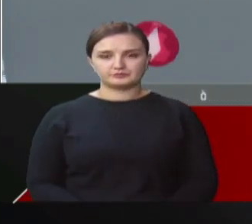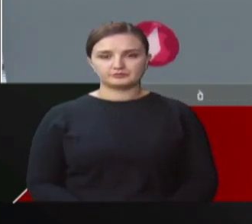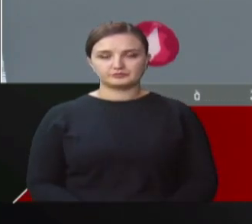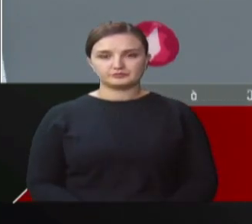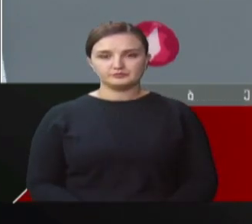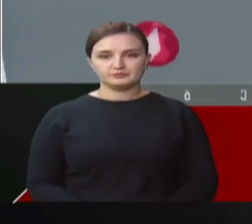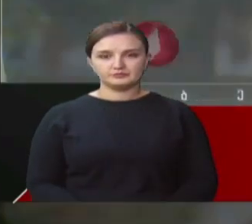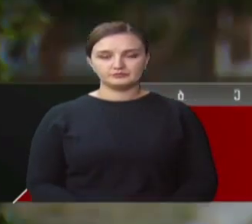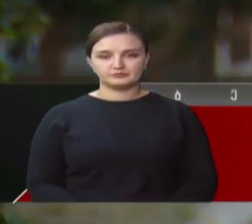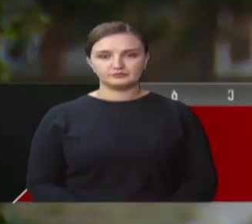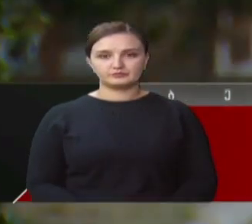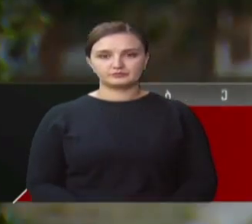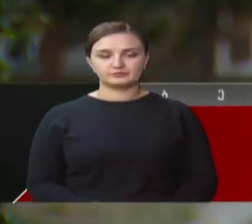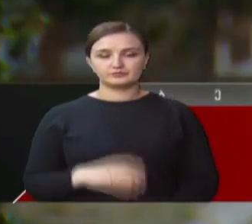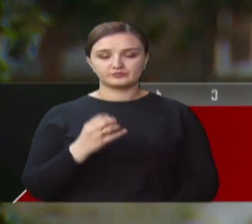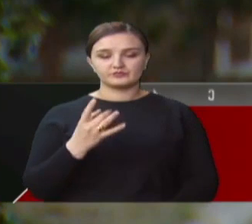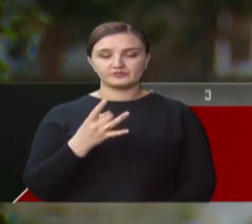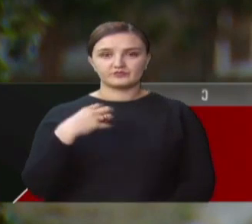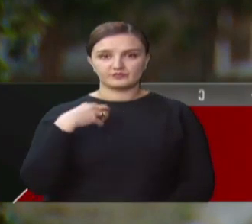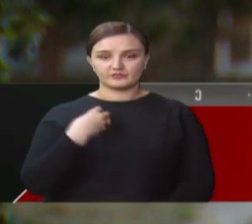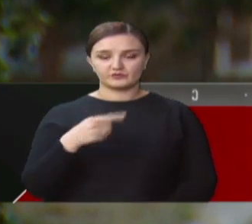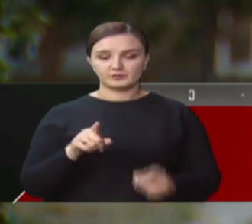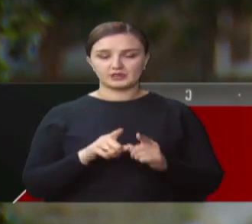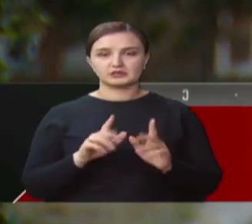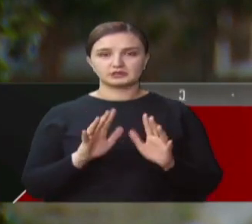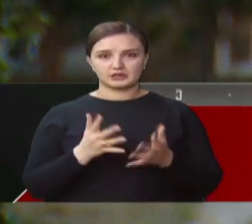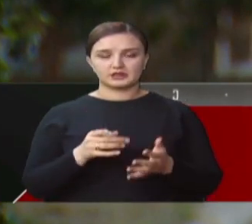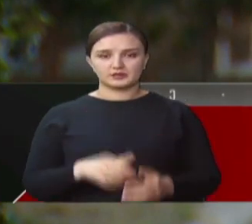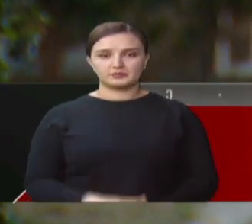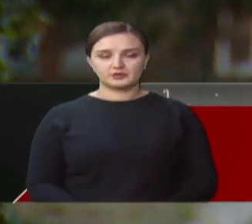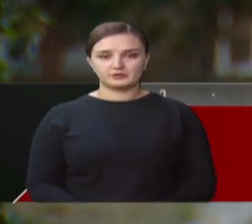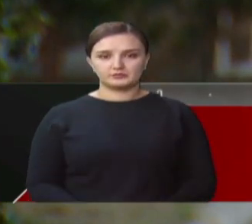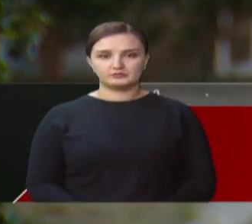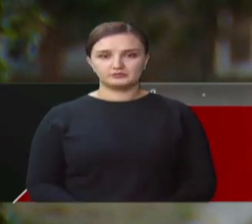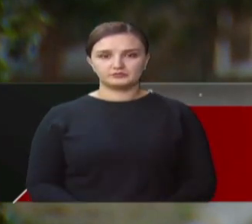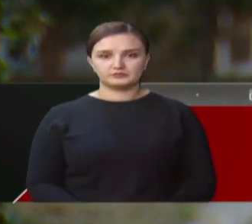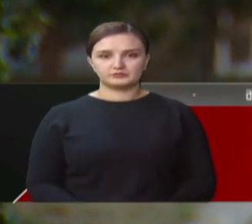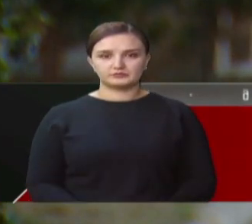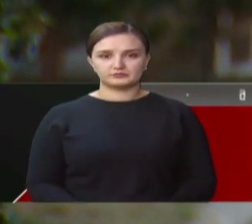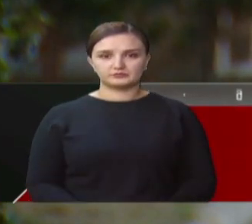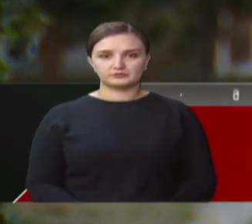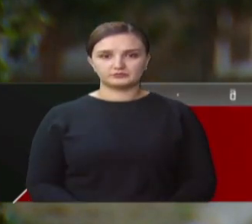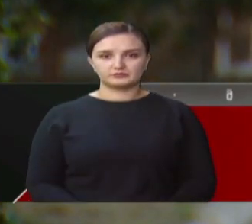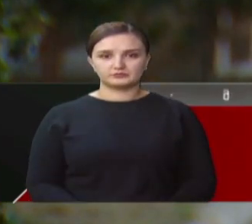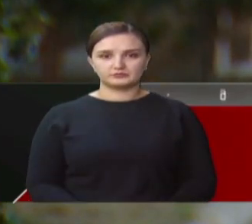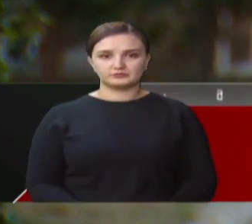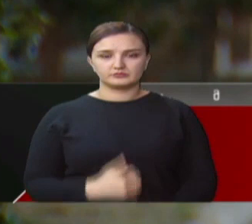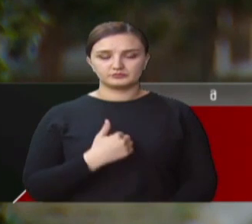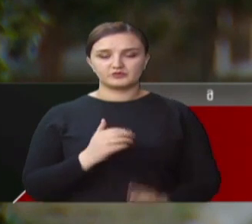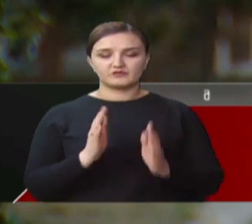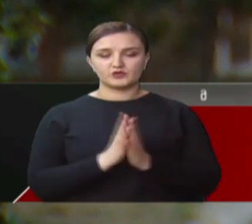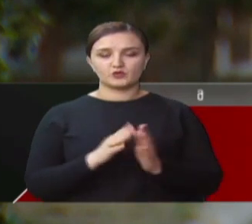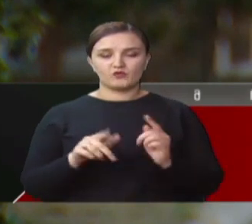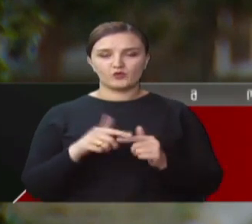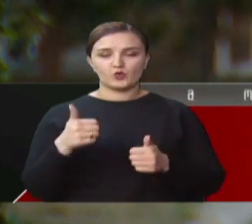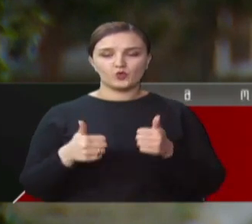Კიდევ ერთხელ სამწუხაროა, რომ ეს ასე ხდება. Მე ვთხოვე ჩემს კონკურენტებს, რომ შევინარჩუნოთ